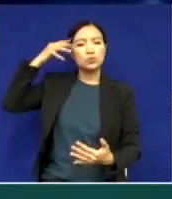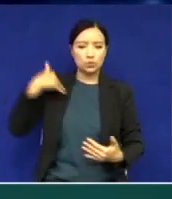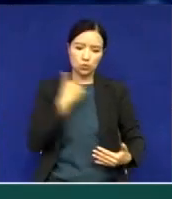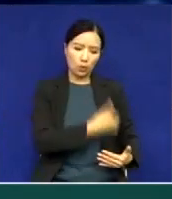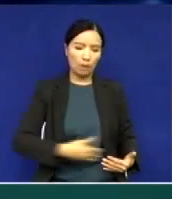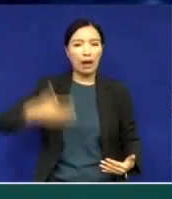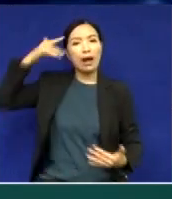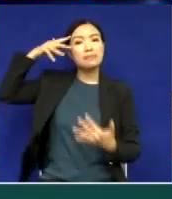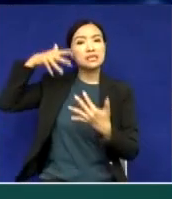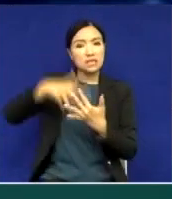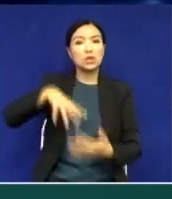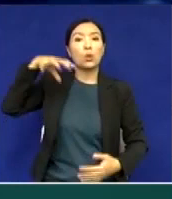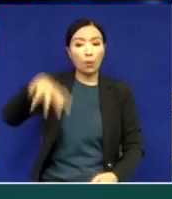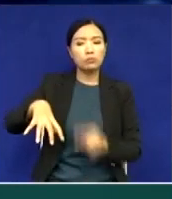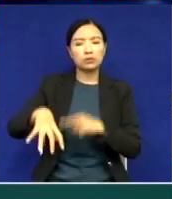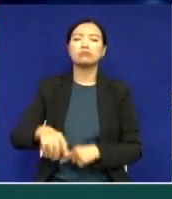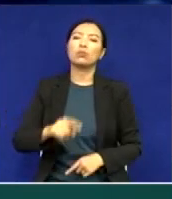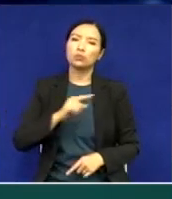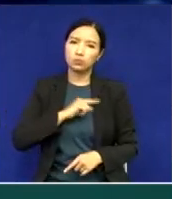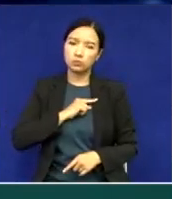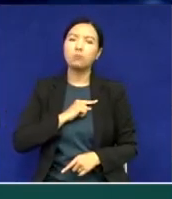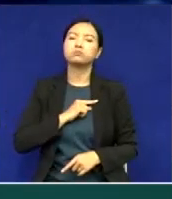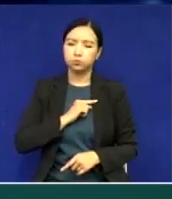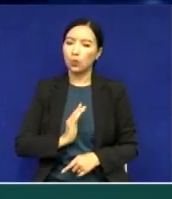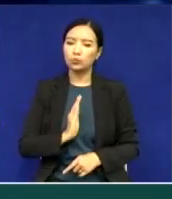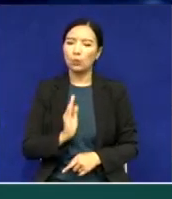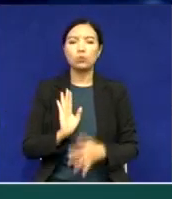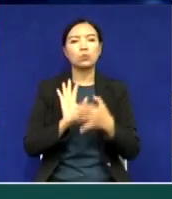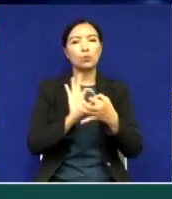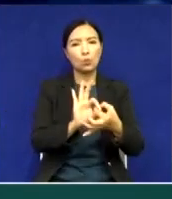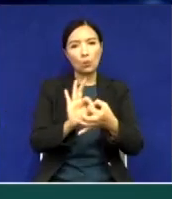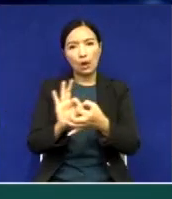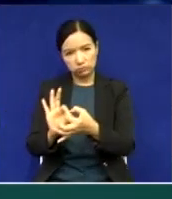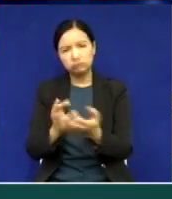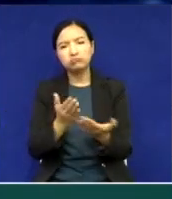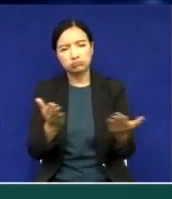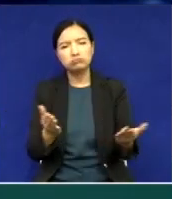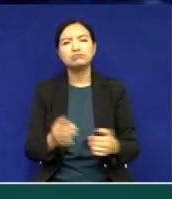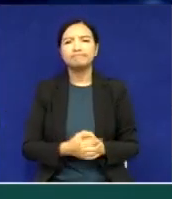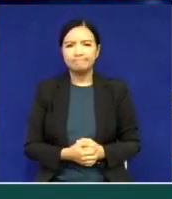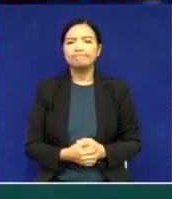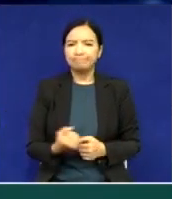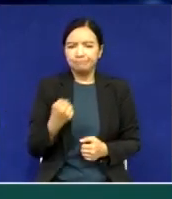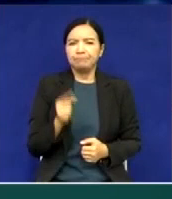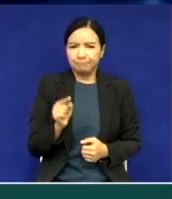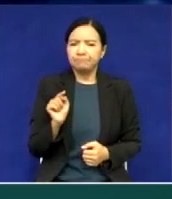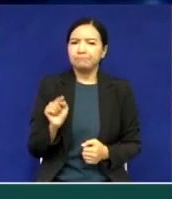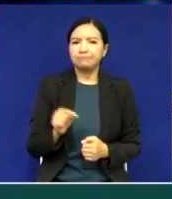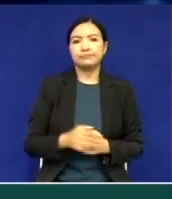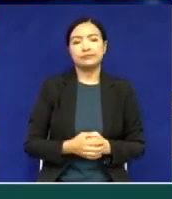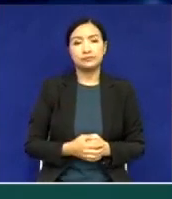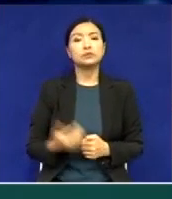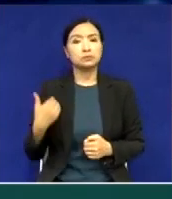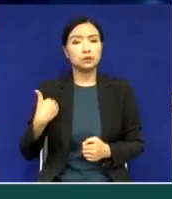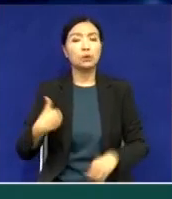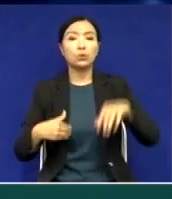ที่รับผิดชอบเรื่องนี้โดยตรงของกระทรวงสาธารณสุขมีความห่วงใยแล้วก็มีความเอาจริงเอาจังกับเรื่องนี้มากนะครับเรามีหน่วย